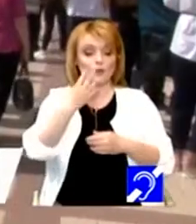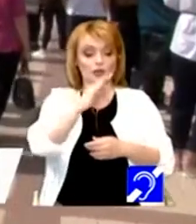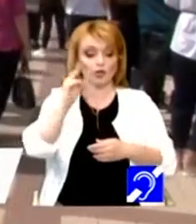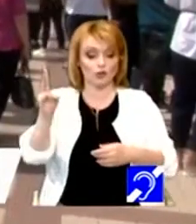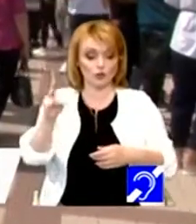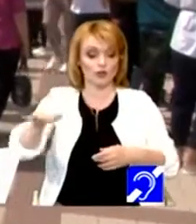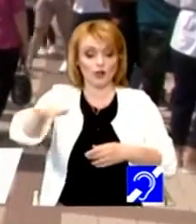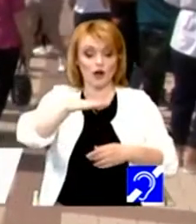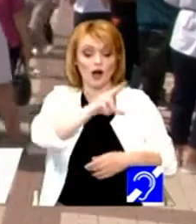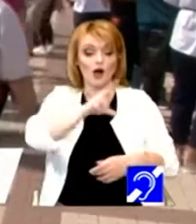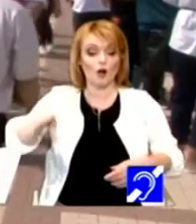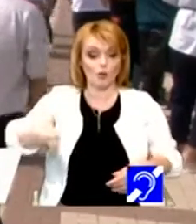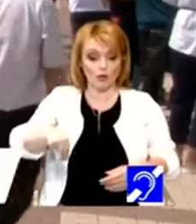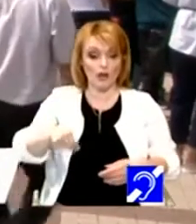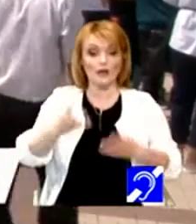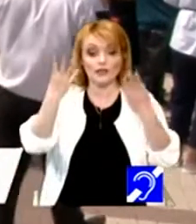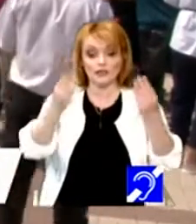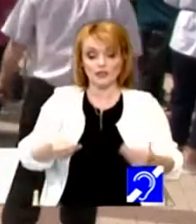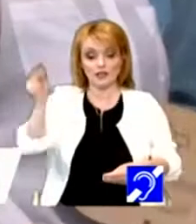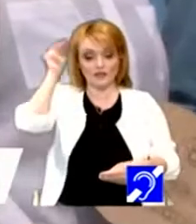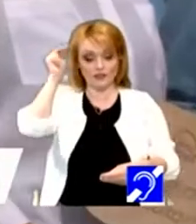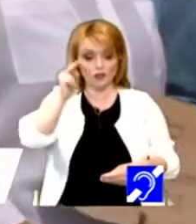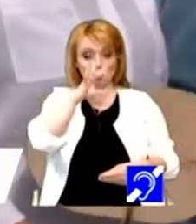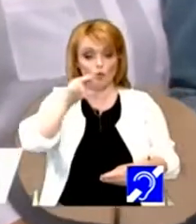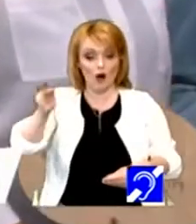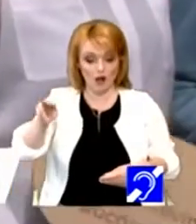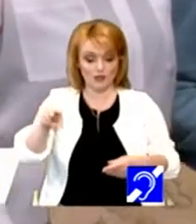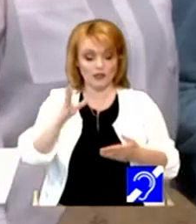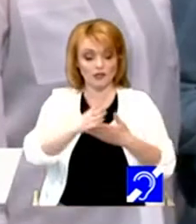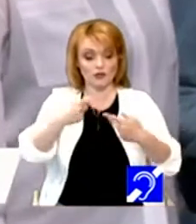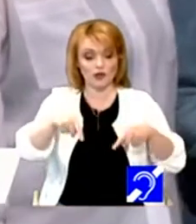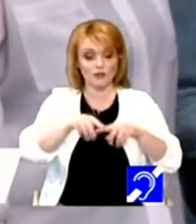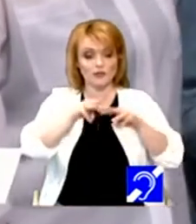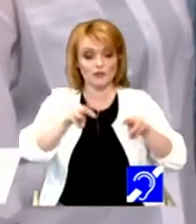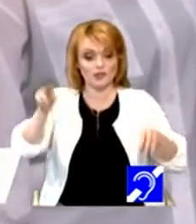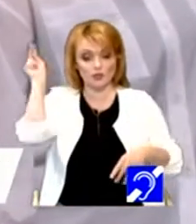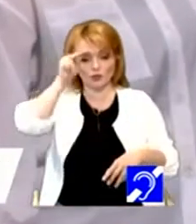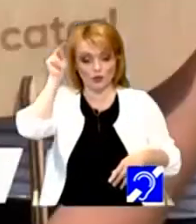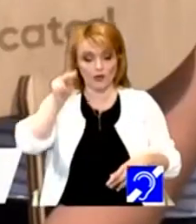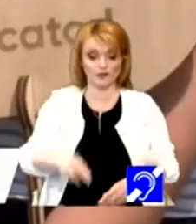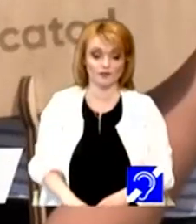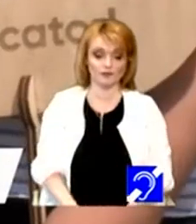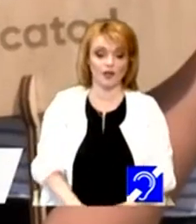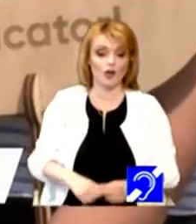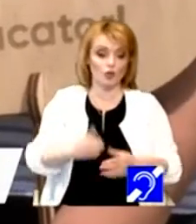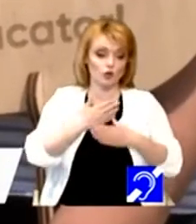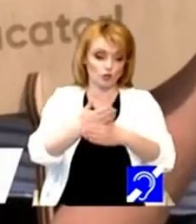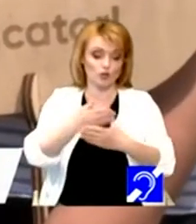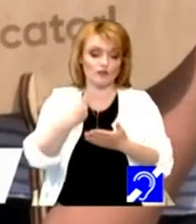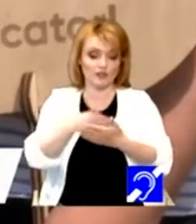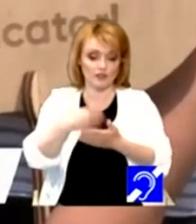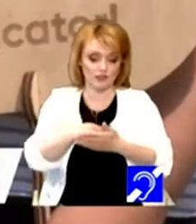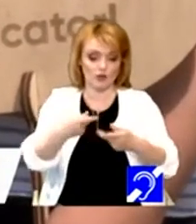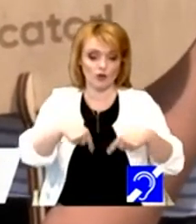la Cahul. Ziua învățământului dual 2022 este organizată de Ministerul Educației și Cercetării cu sprijinul financiar